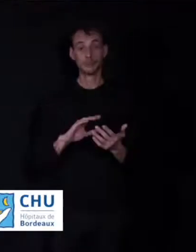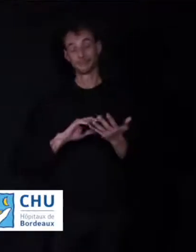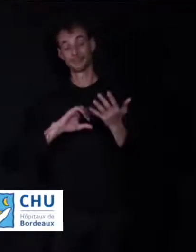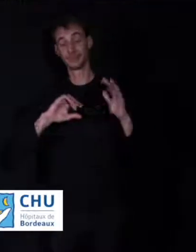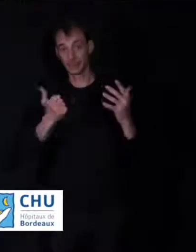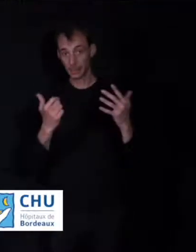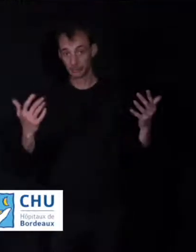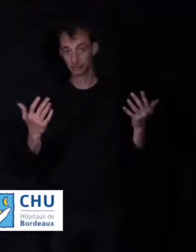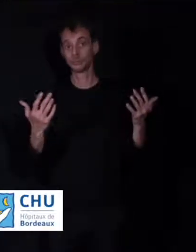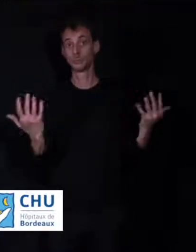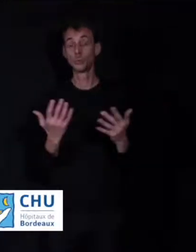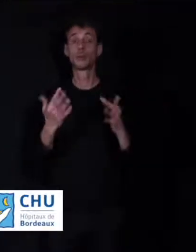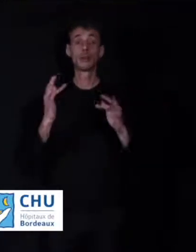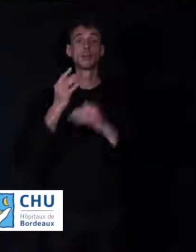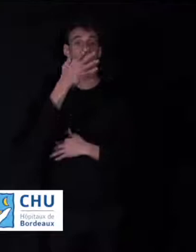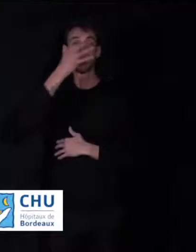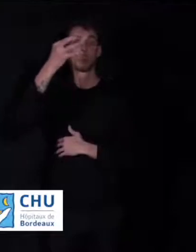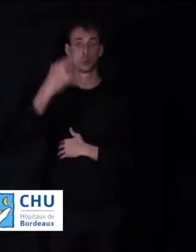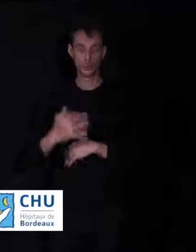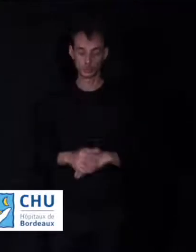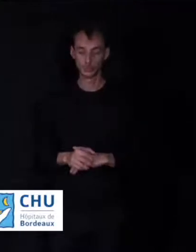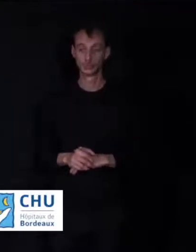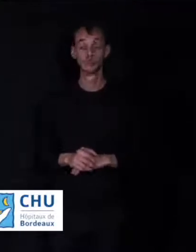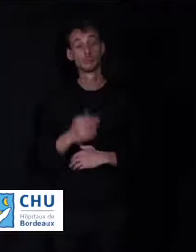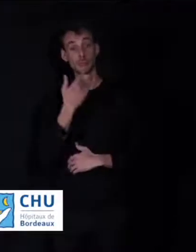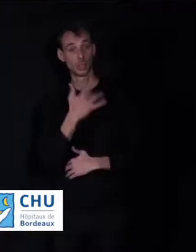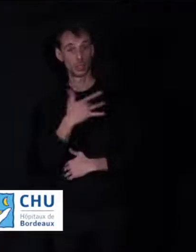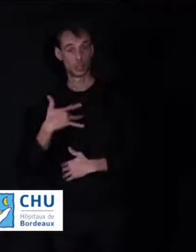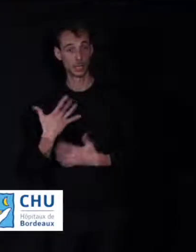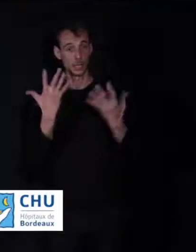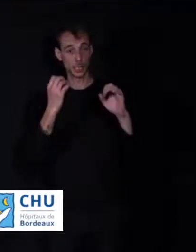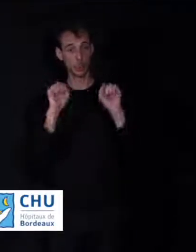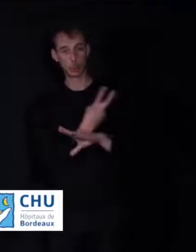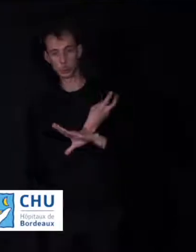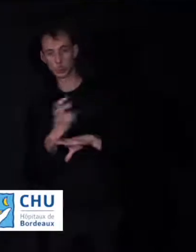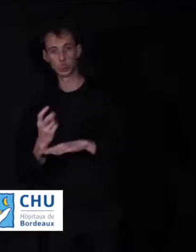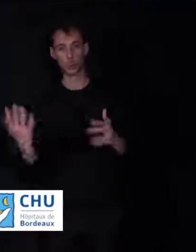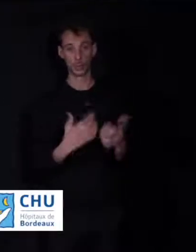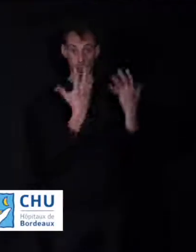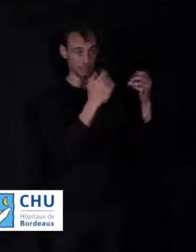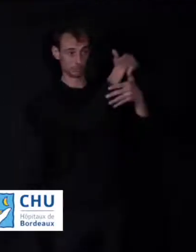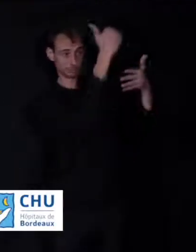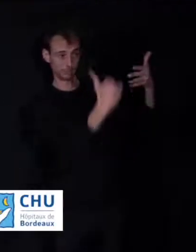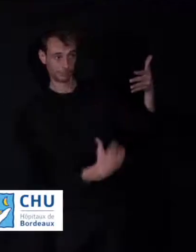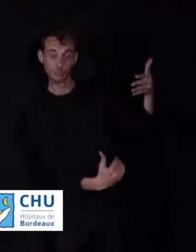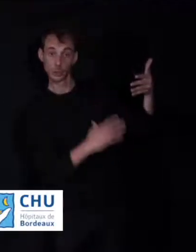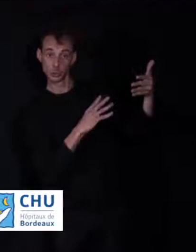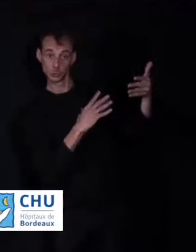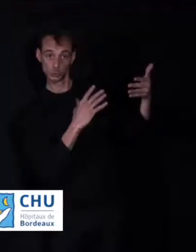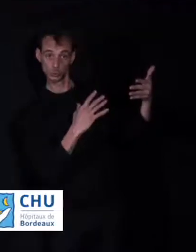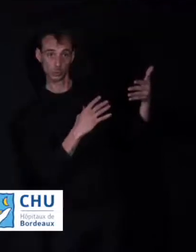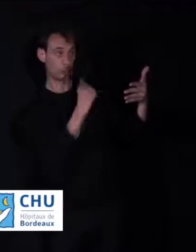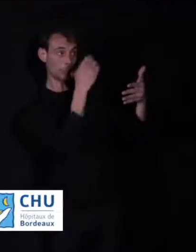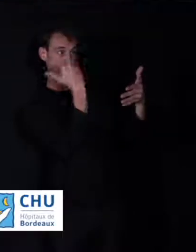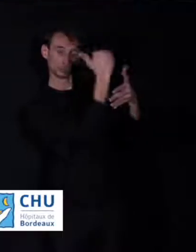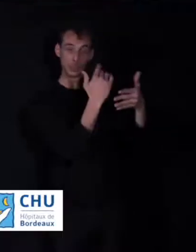dans les 10 menaces de la santé va se retrouver l'hésitation vaccinale à côté de maladies infectieuses, à côté de précarité